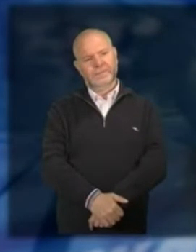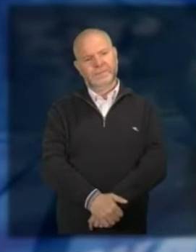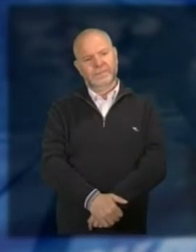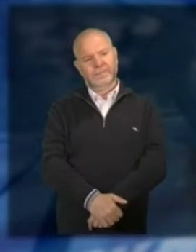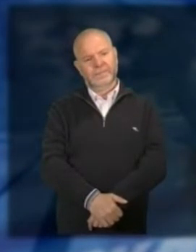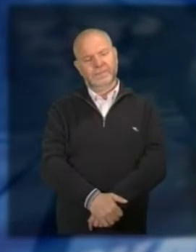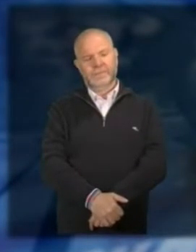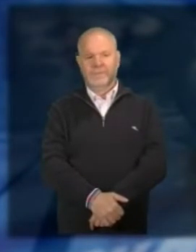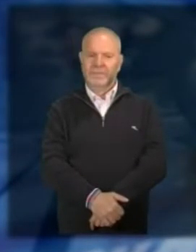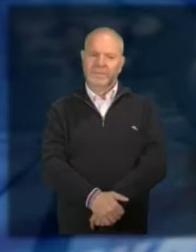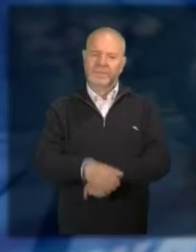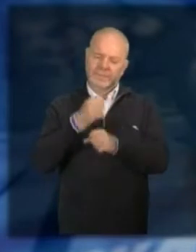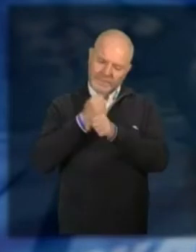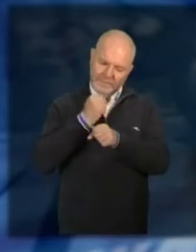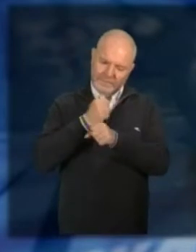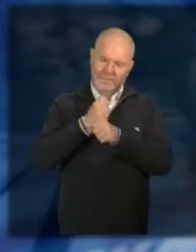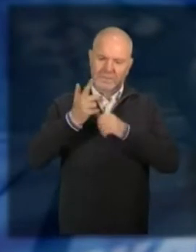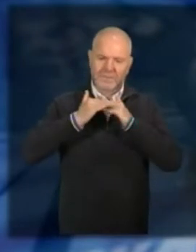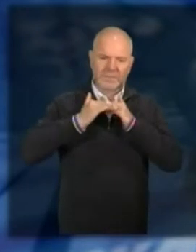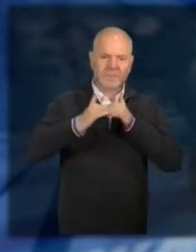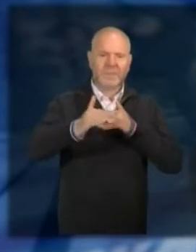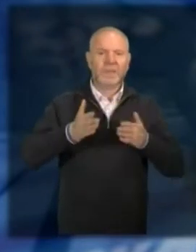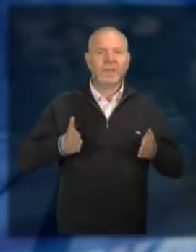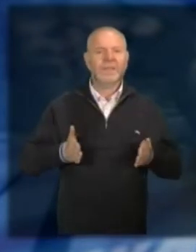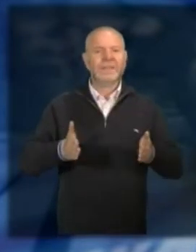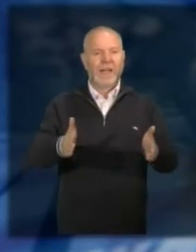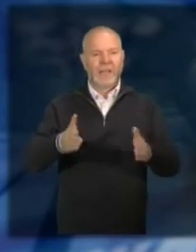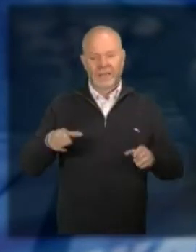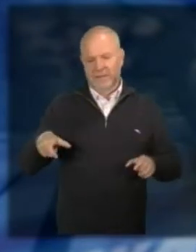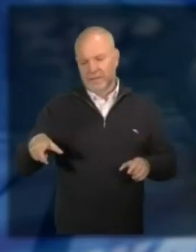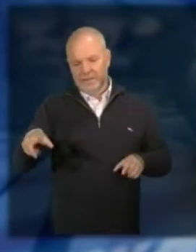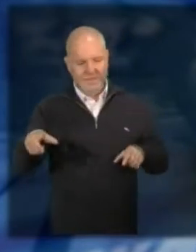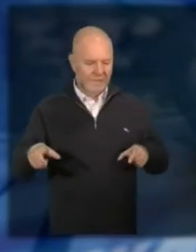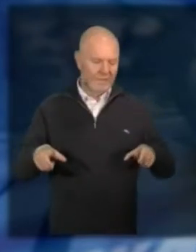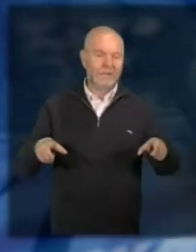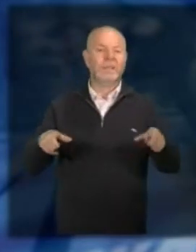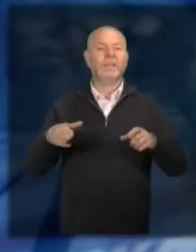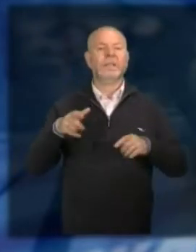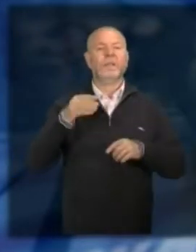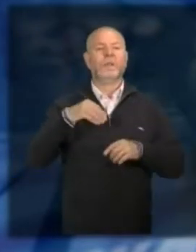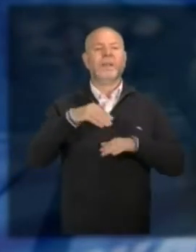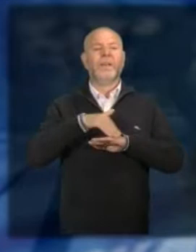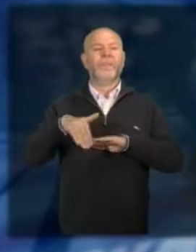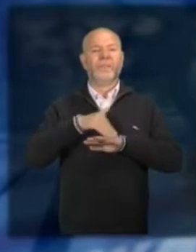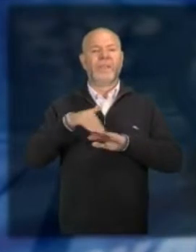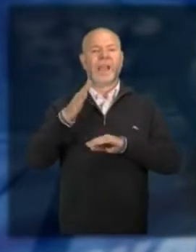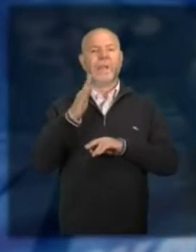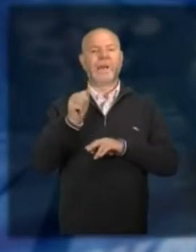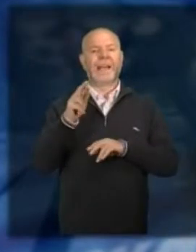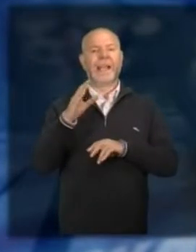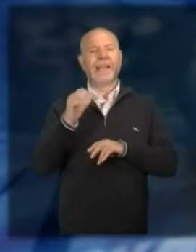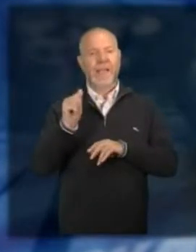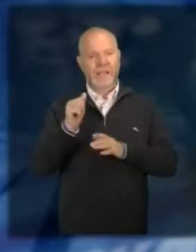Sono addirittura di arrivo i lavori per il rifacciamento dei marciapiedi sia lato lago che lato ferrovia di Viale Francesco Baracca ad